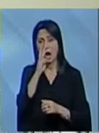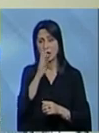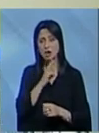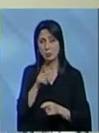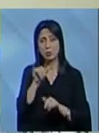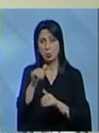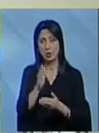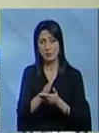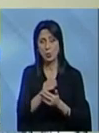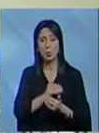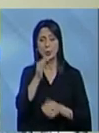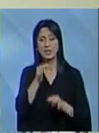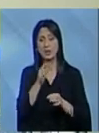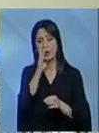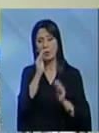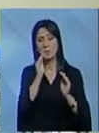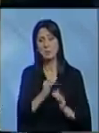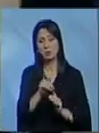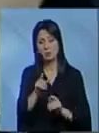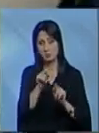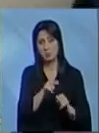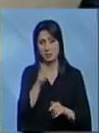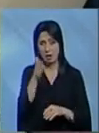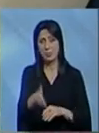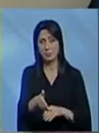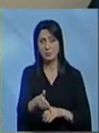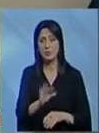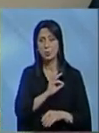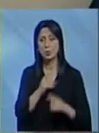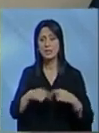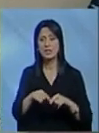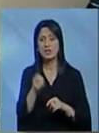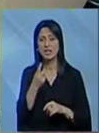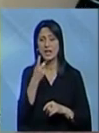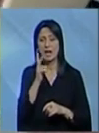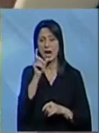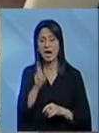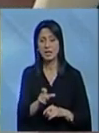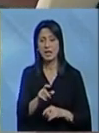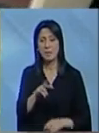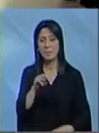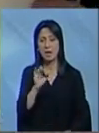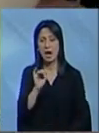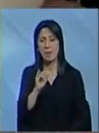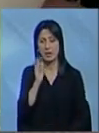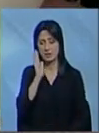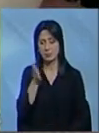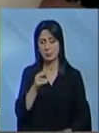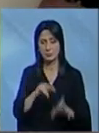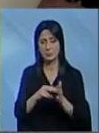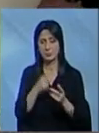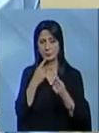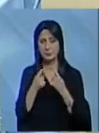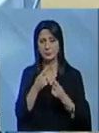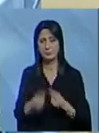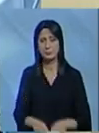იმ შემთხვევაში თუ უზინაესი სასამართლოს მოსამართლე გახდება. დღესვე იუსტიციის საბჭო კიდევ ერთ კანდიდატთან, ლევან მიქაბერიძესთან გეგმავს